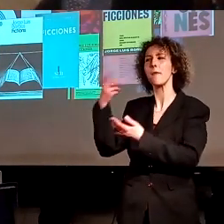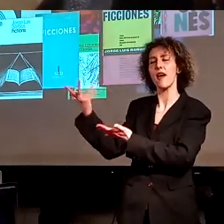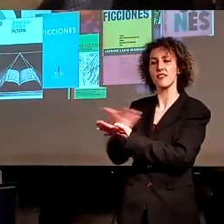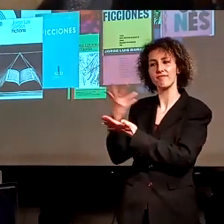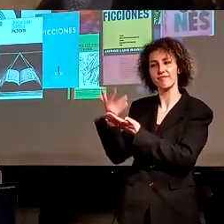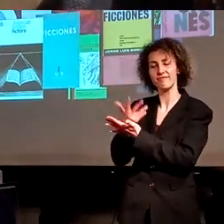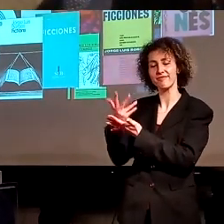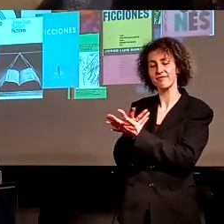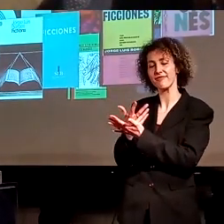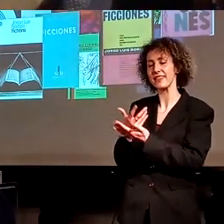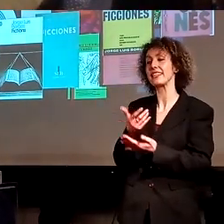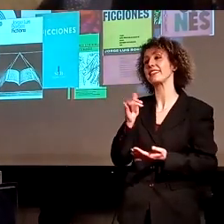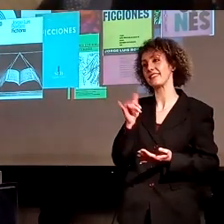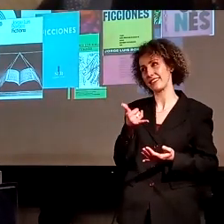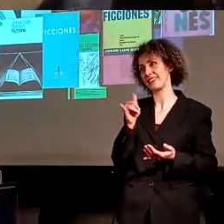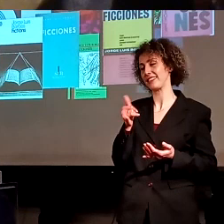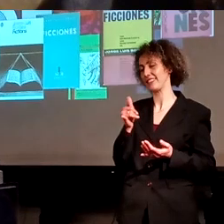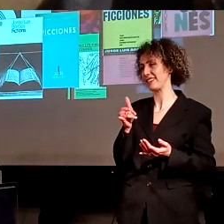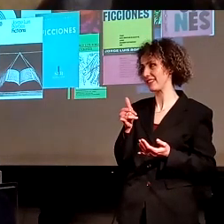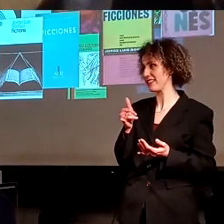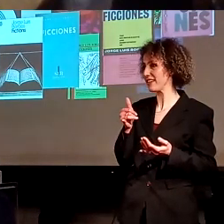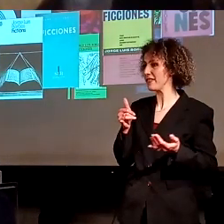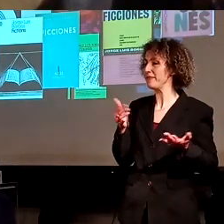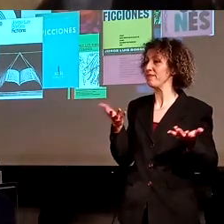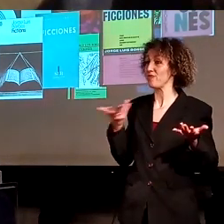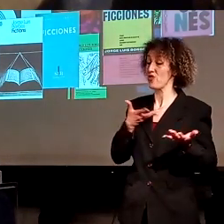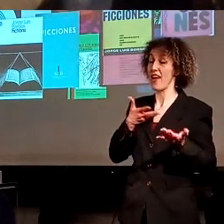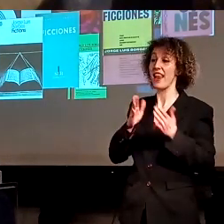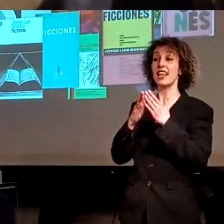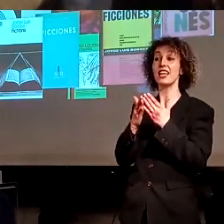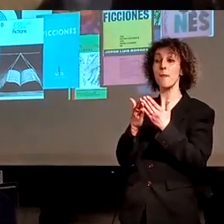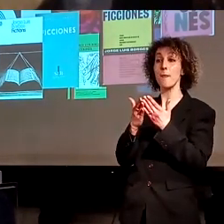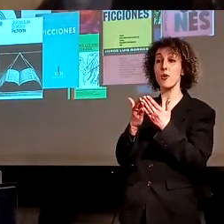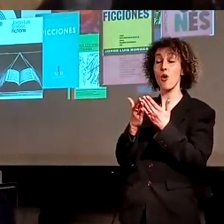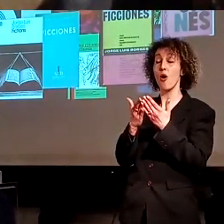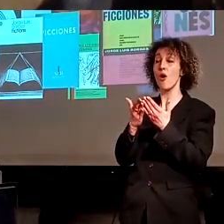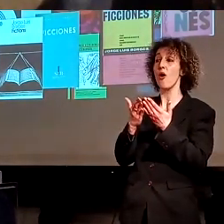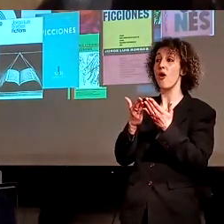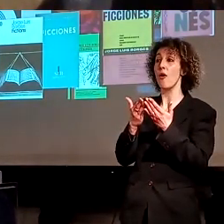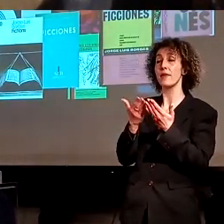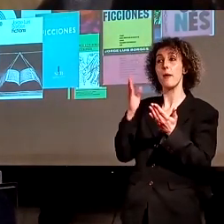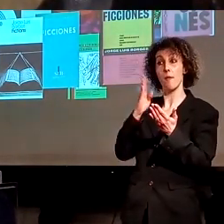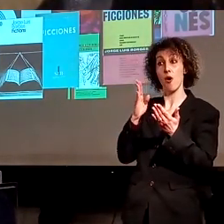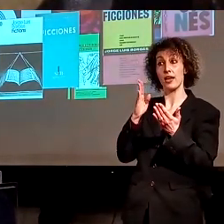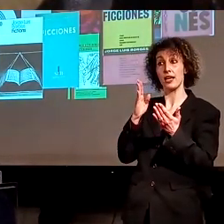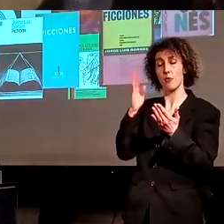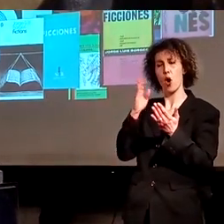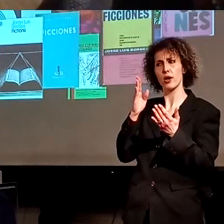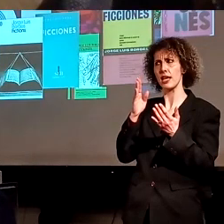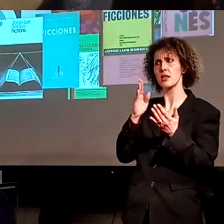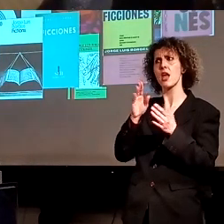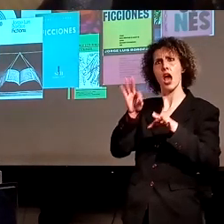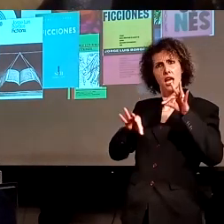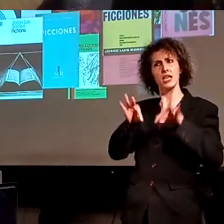sicily c'è un libro anche ha scritto ha detto una sceneggiatura che